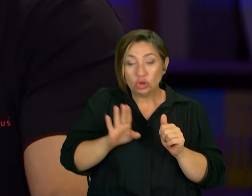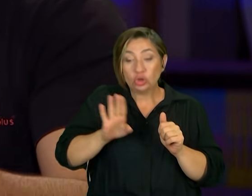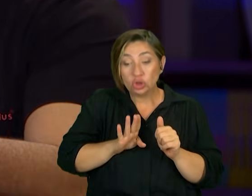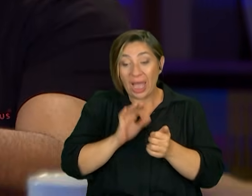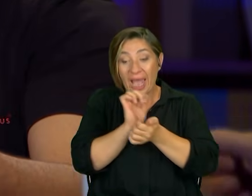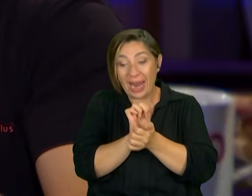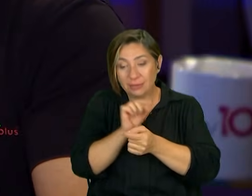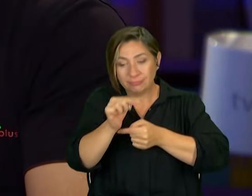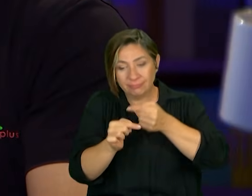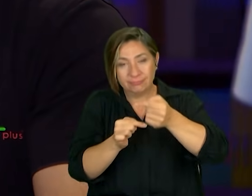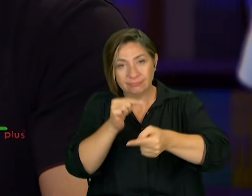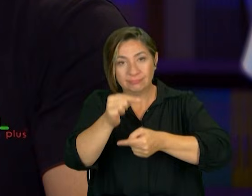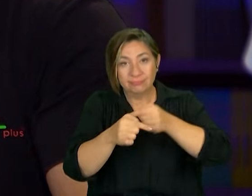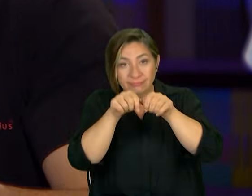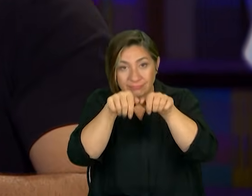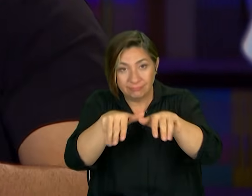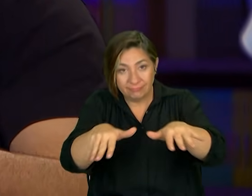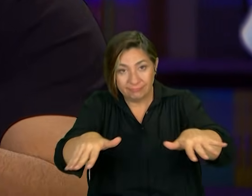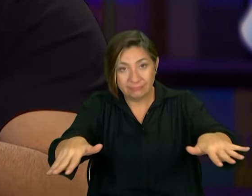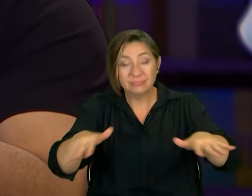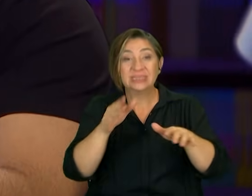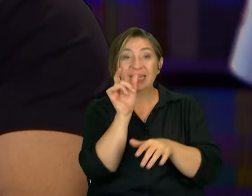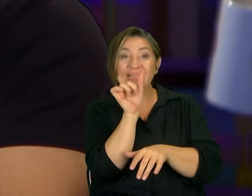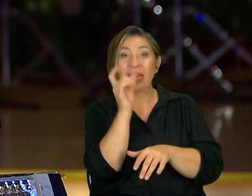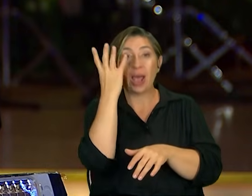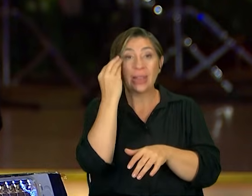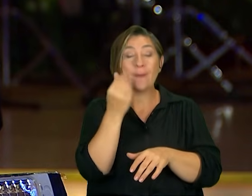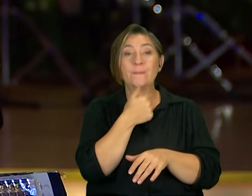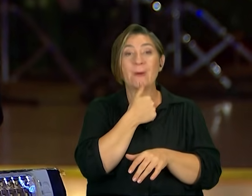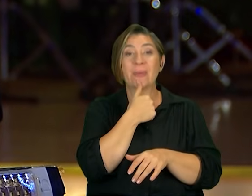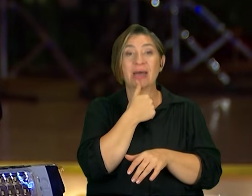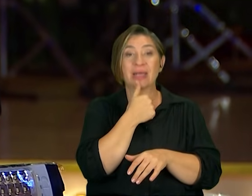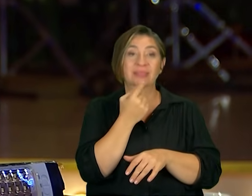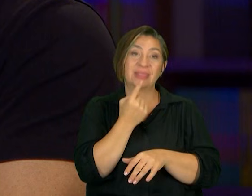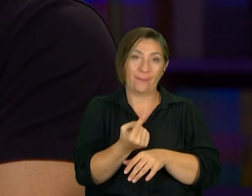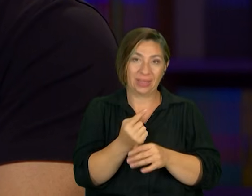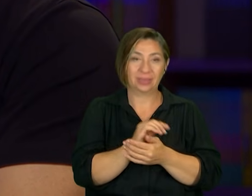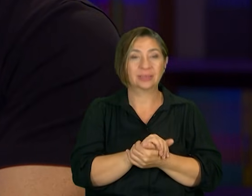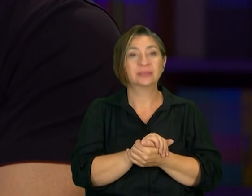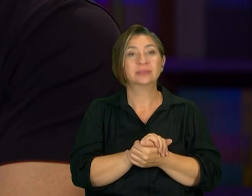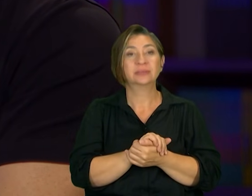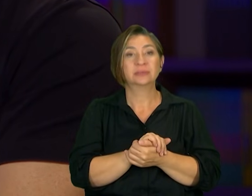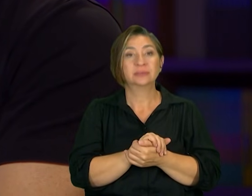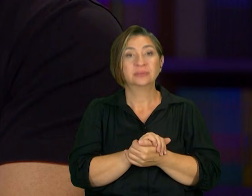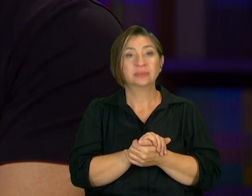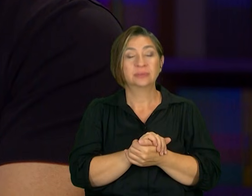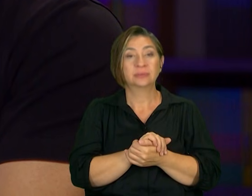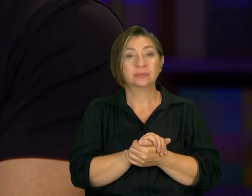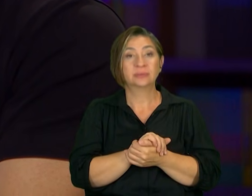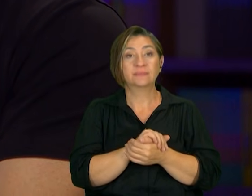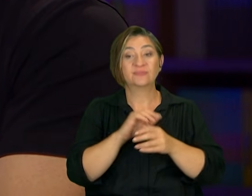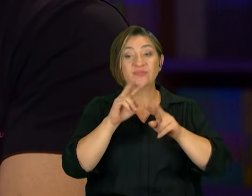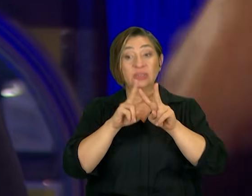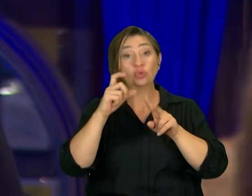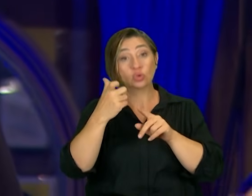çocuklar ailelerine, bu şekilde yayılarak öğretildiği için kelime anlamı olarak baba kavramı deniyor. Ayrıca mesela Wing